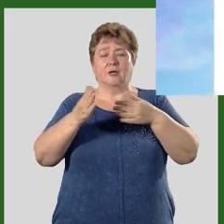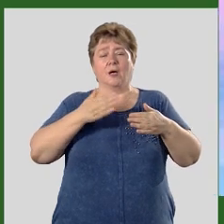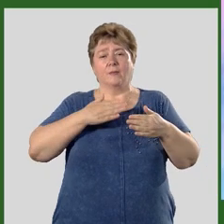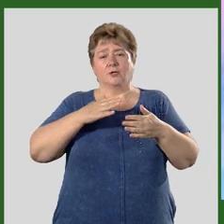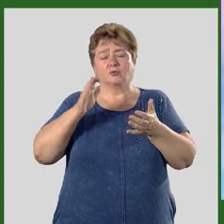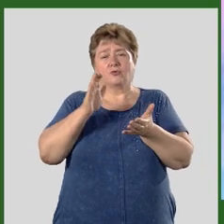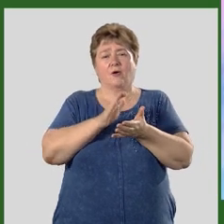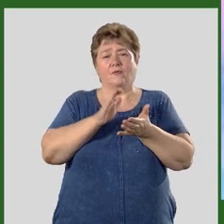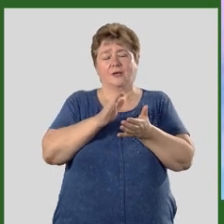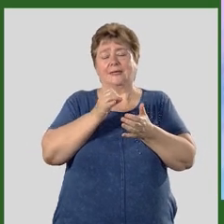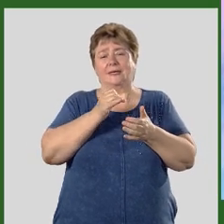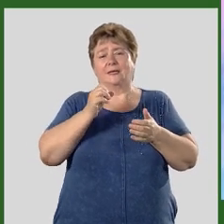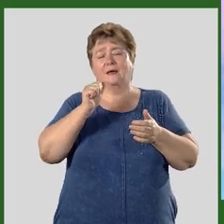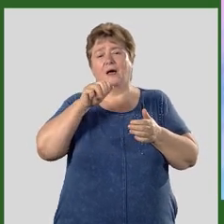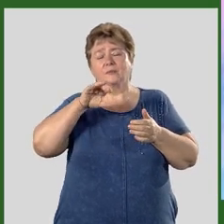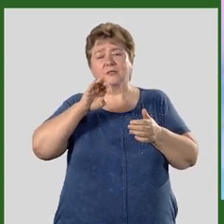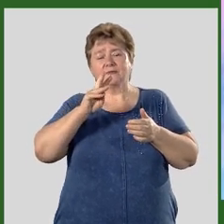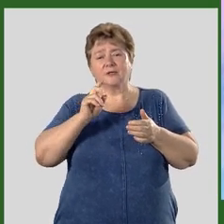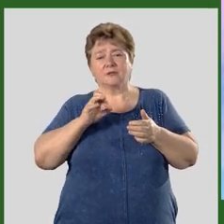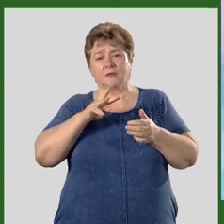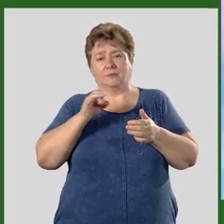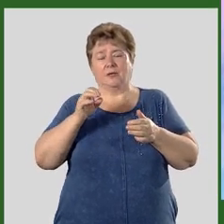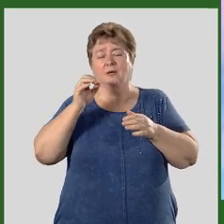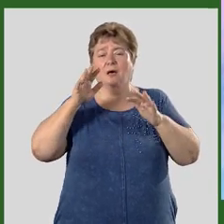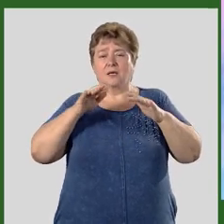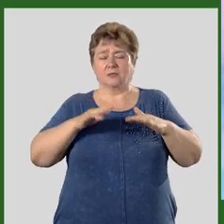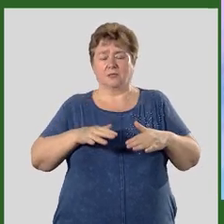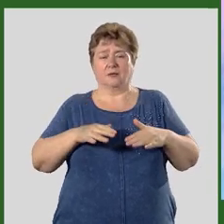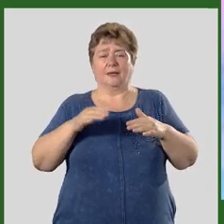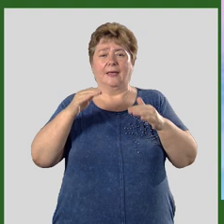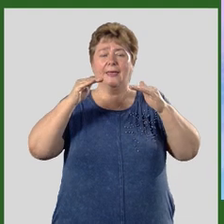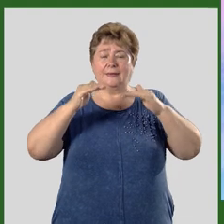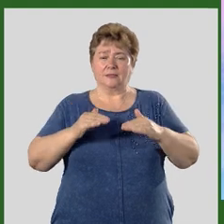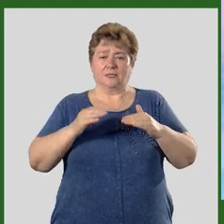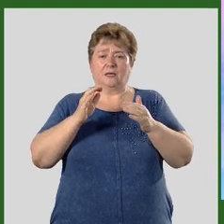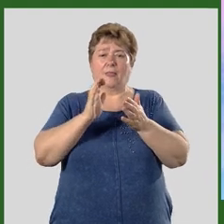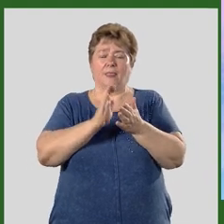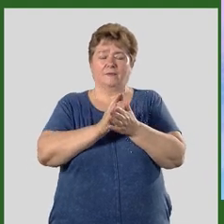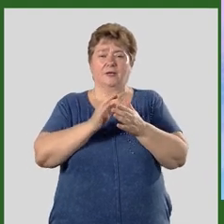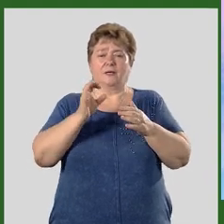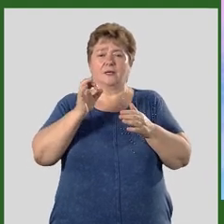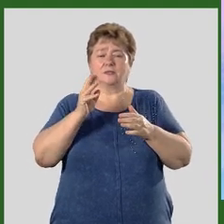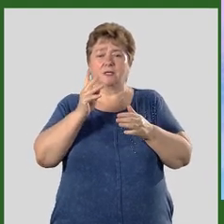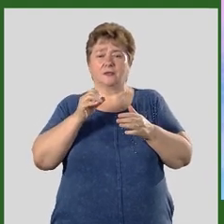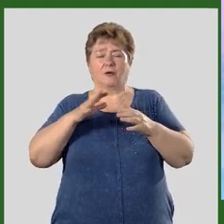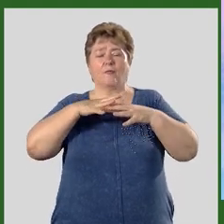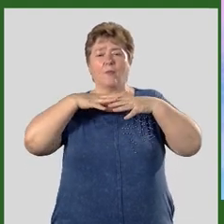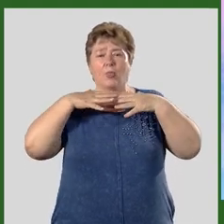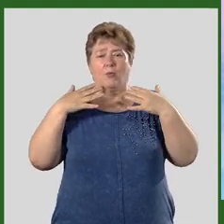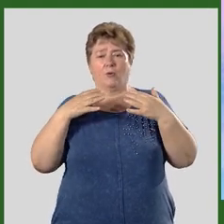между давлением и атмосферными осадками. Низкое давление – осадков